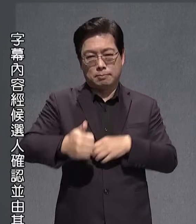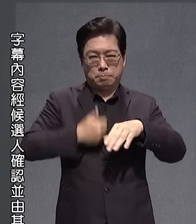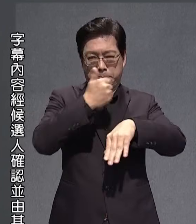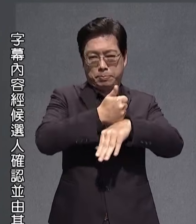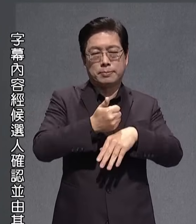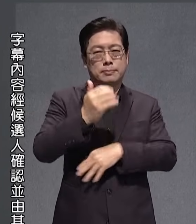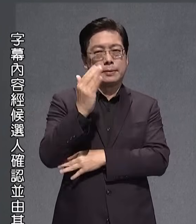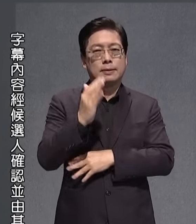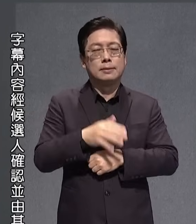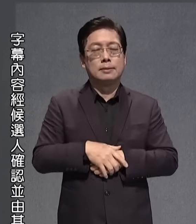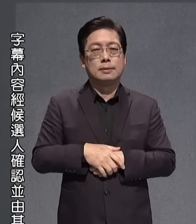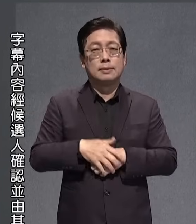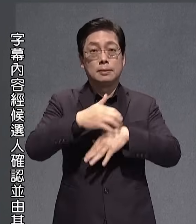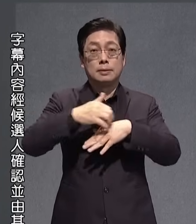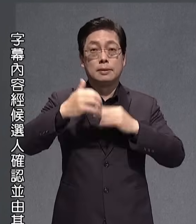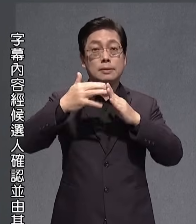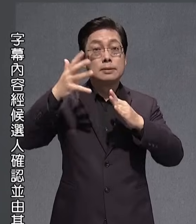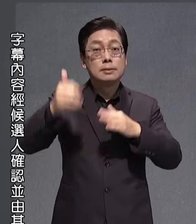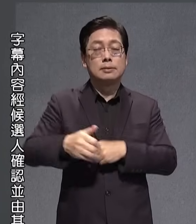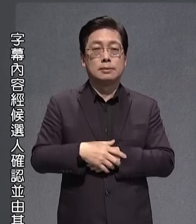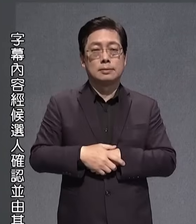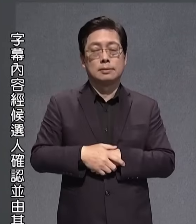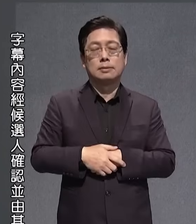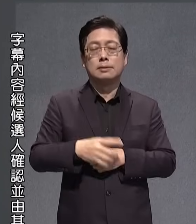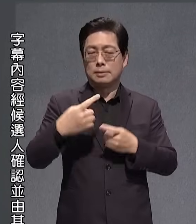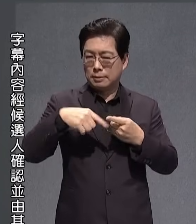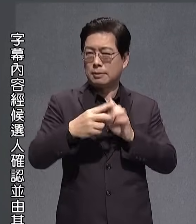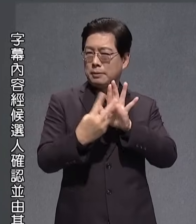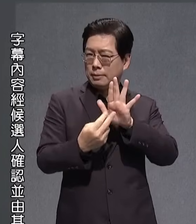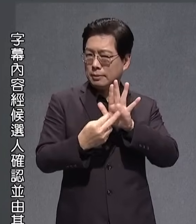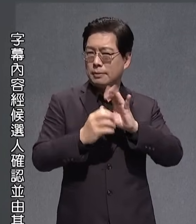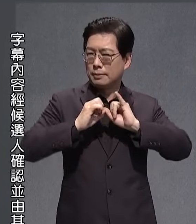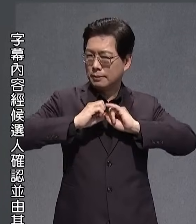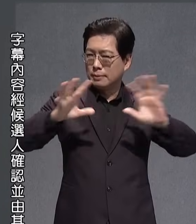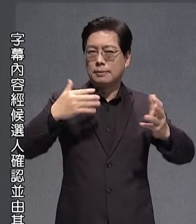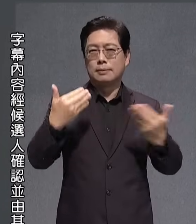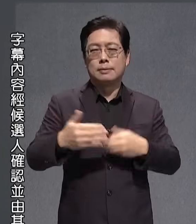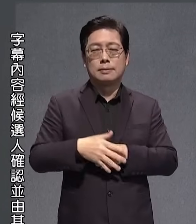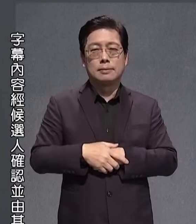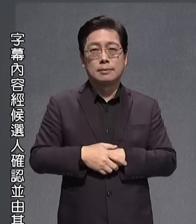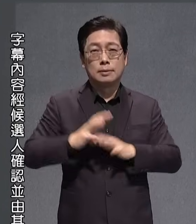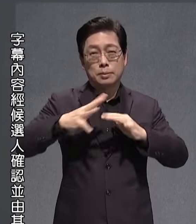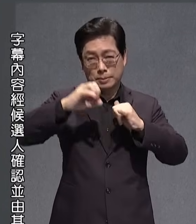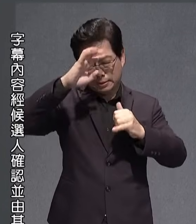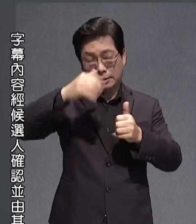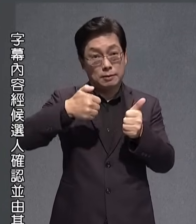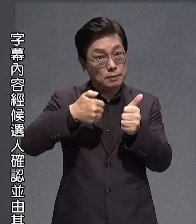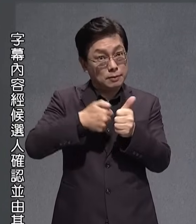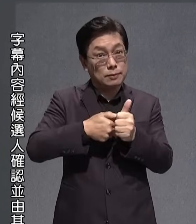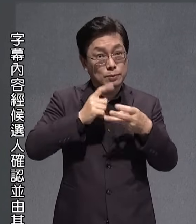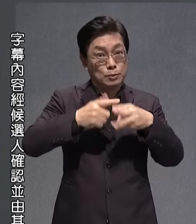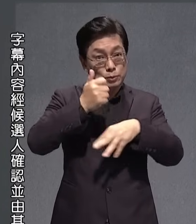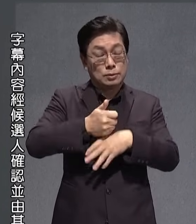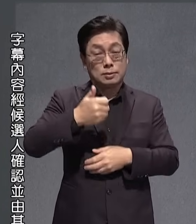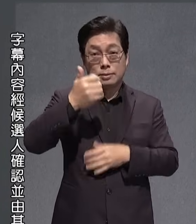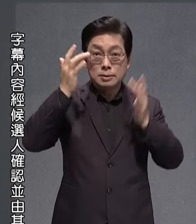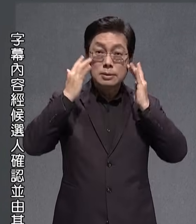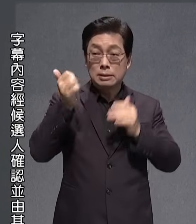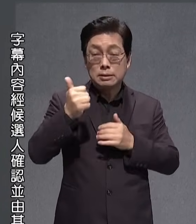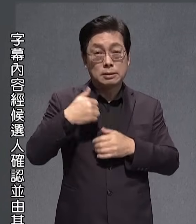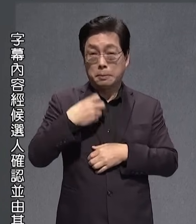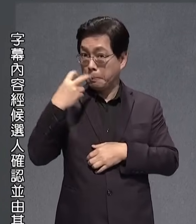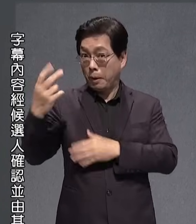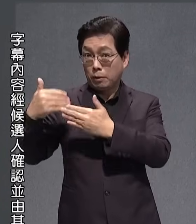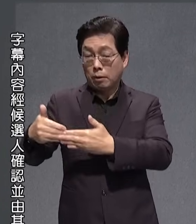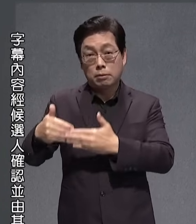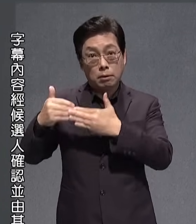权。侯市长应该跟国人说明一下，国民党的副主席夏立言出访中国，为什么隔